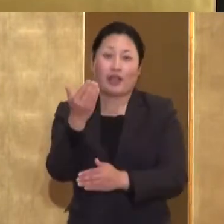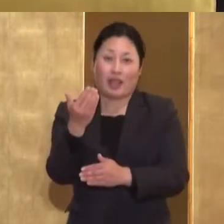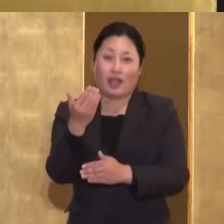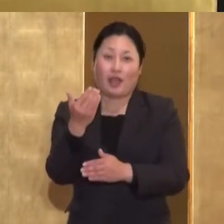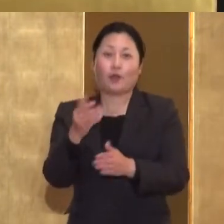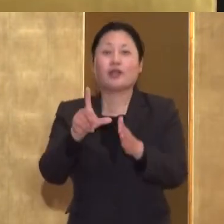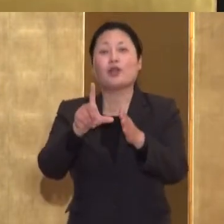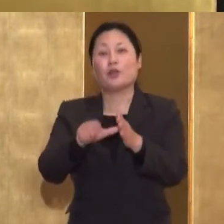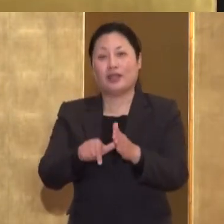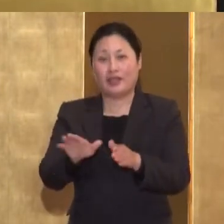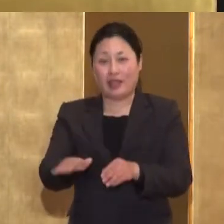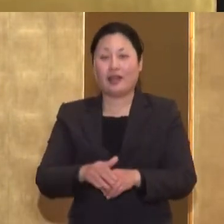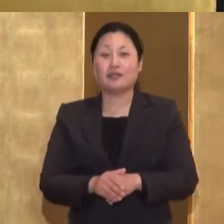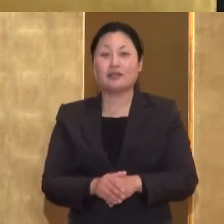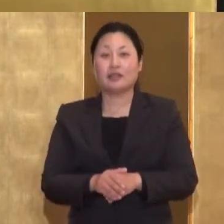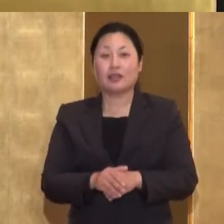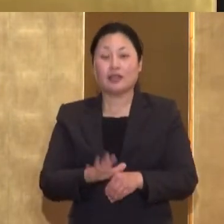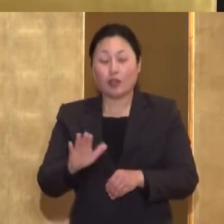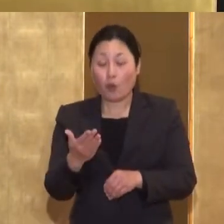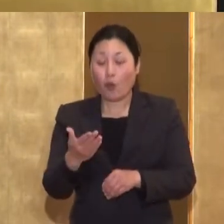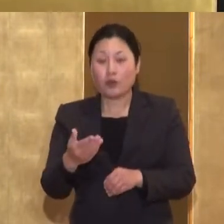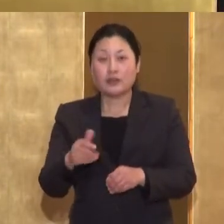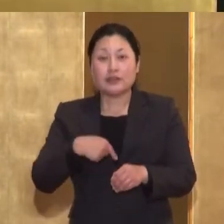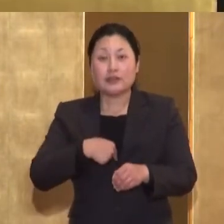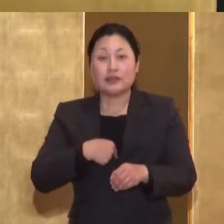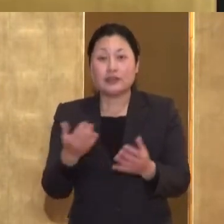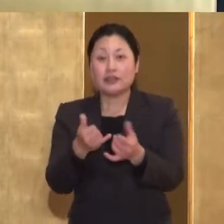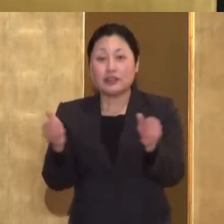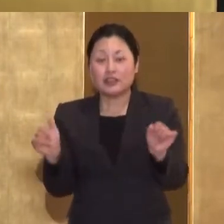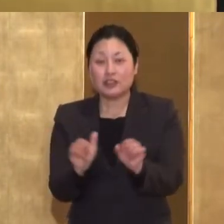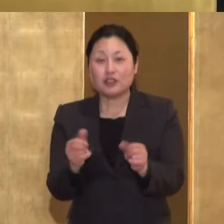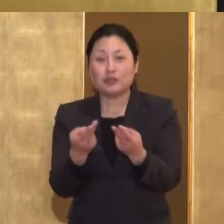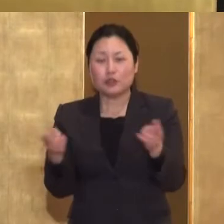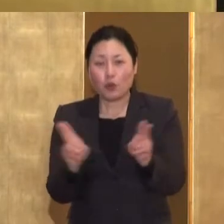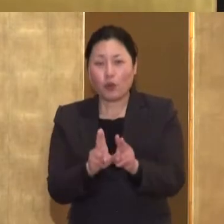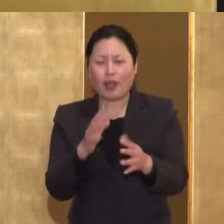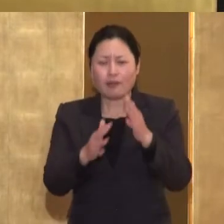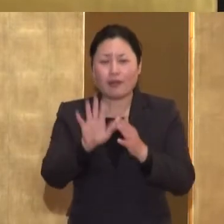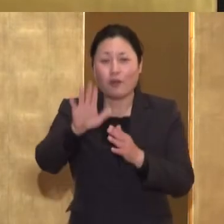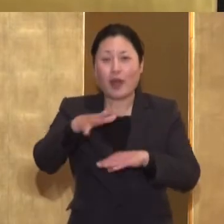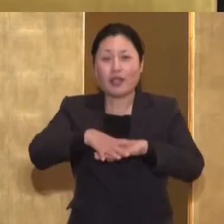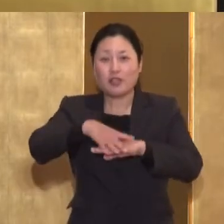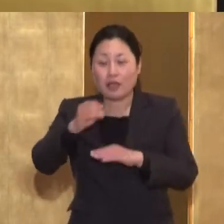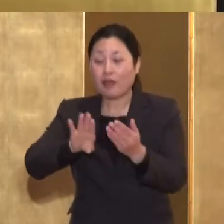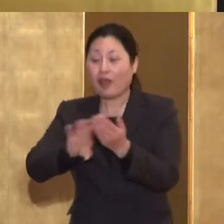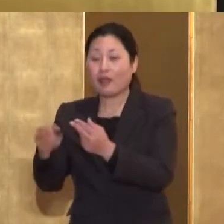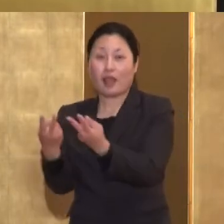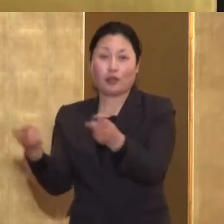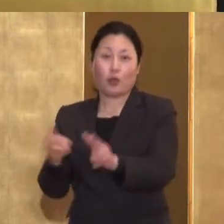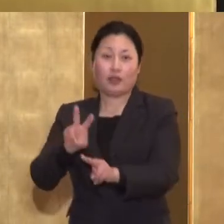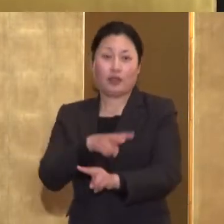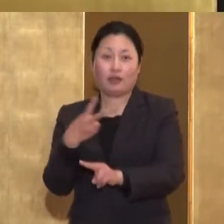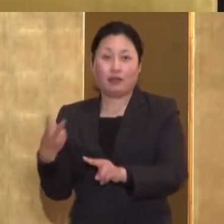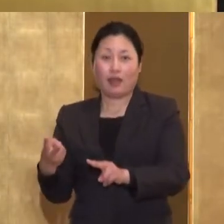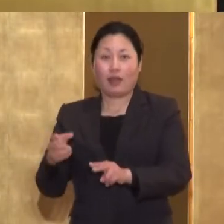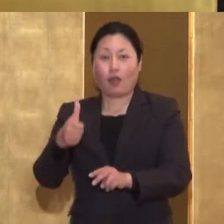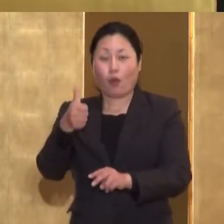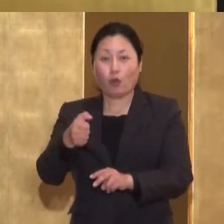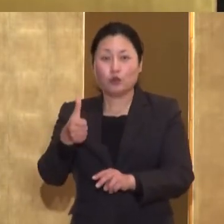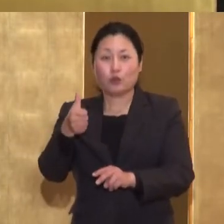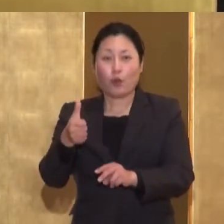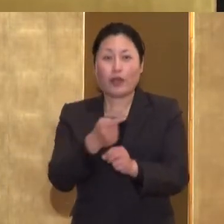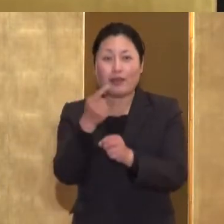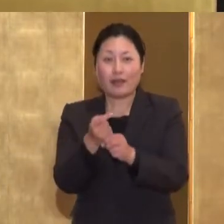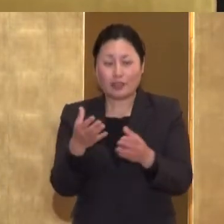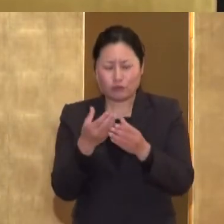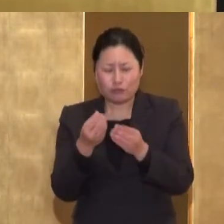年でありますが、自民党が戦後初めて野党になり55年体制が崩壊した歴史